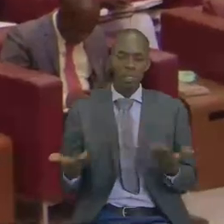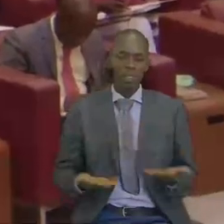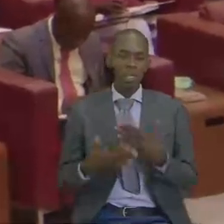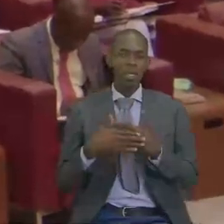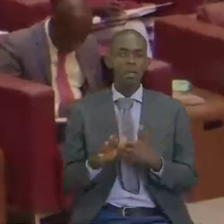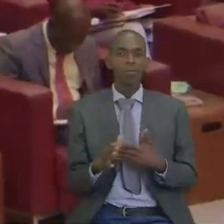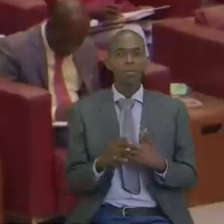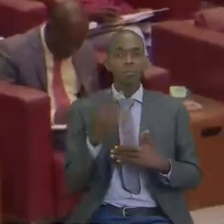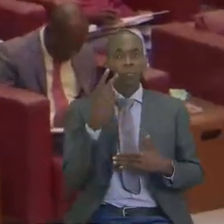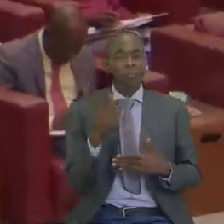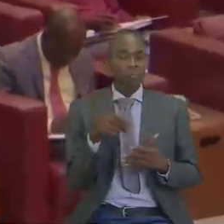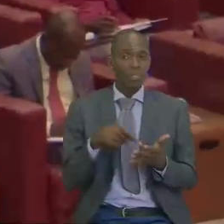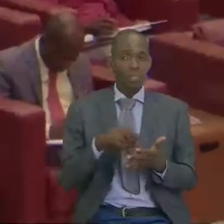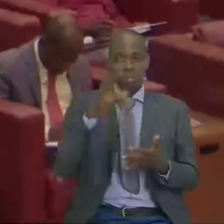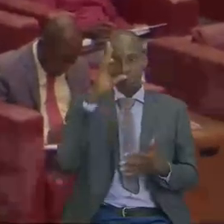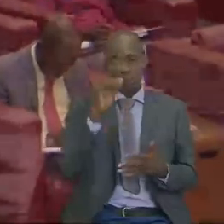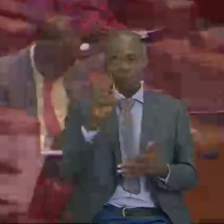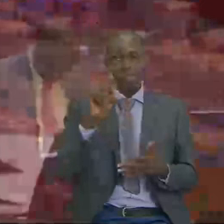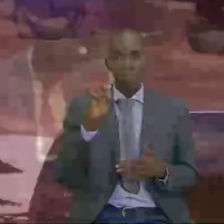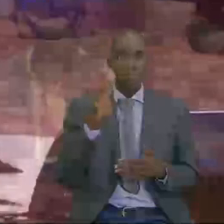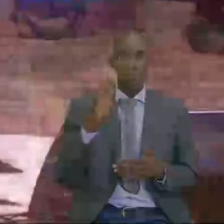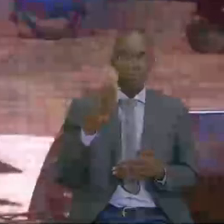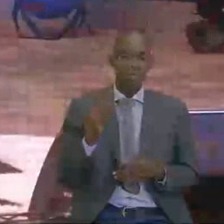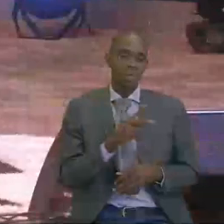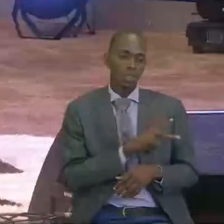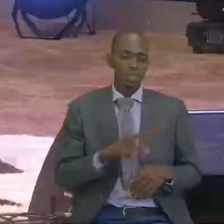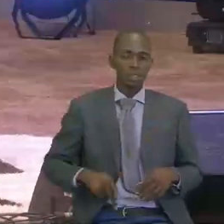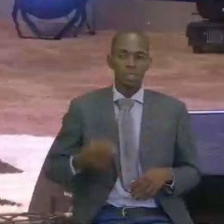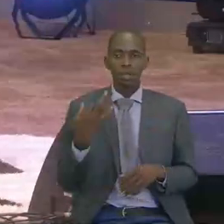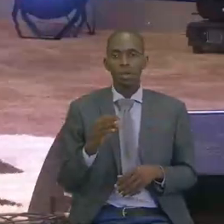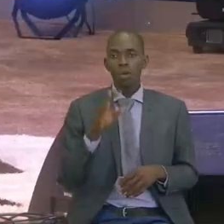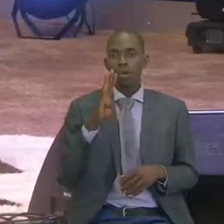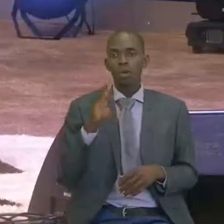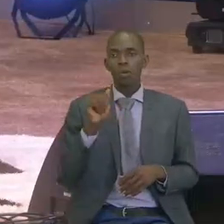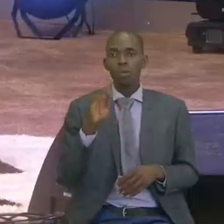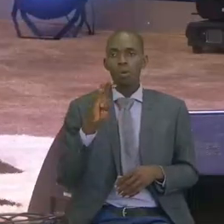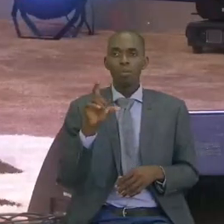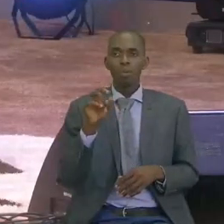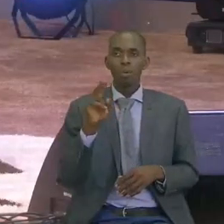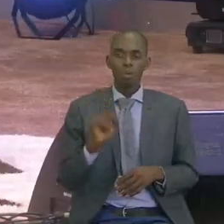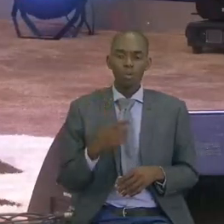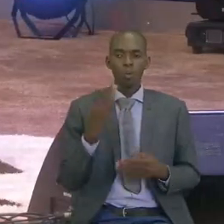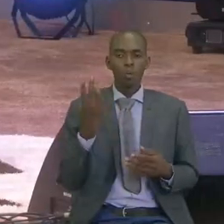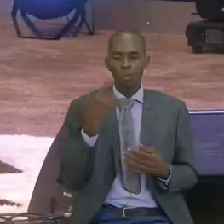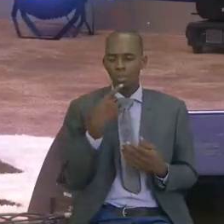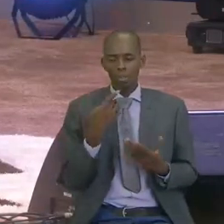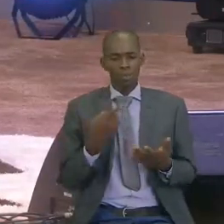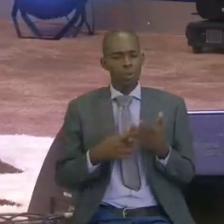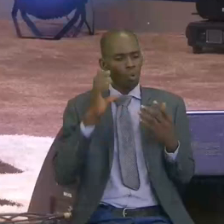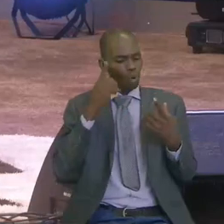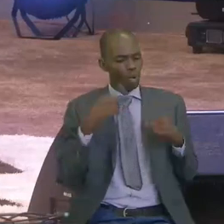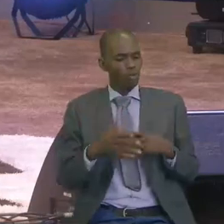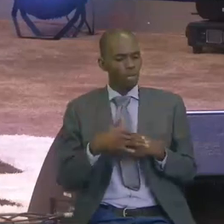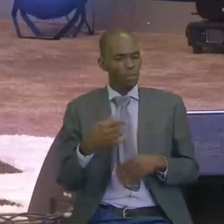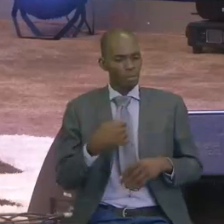Et cet homme, le roi de Babylone, il croyait que qu'est-ce qui va venir après moi, qu'est-ce qui va se